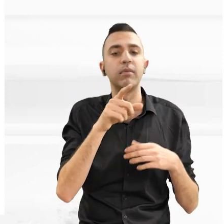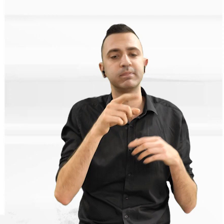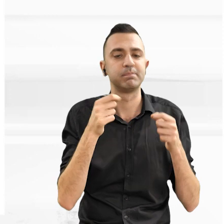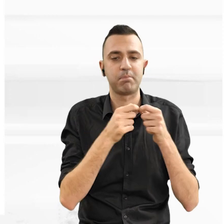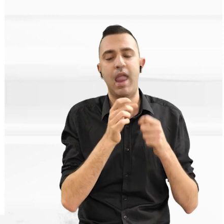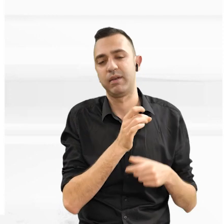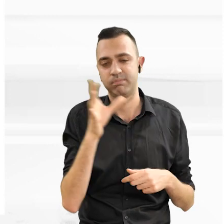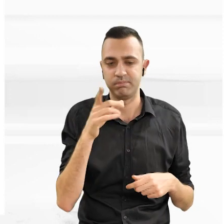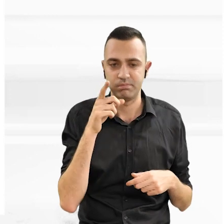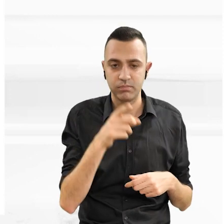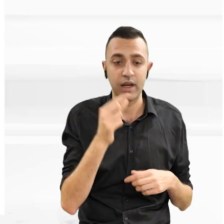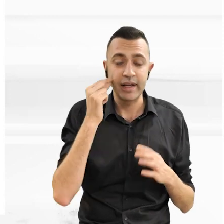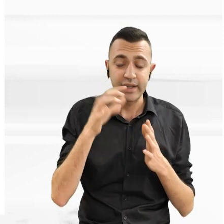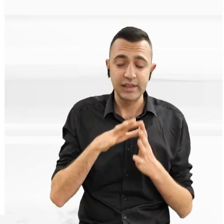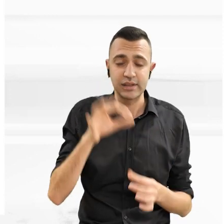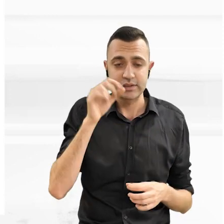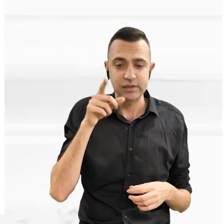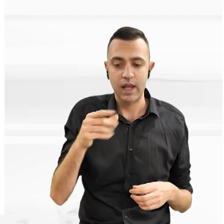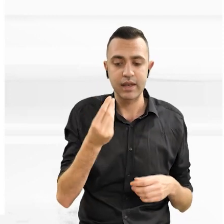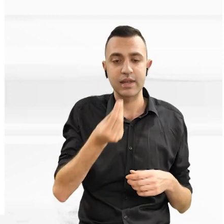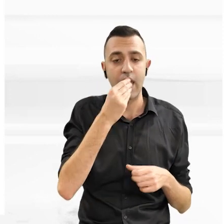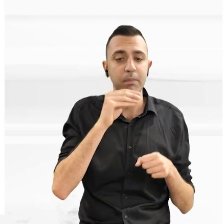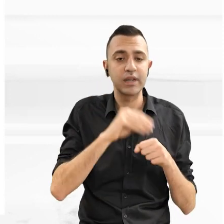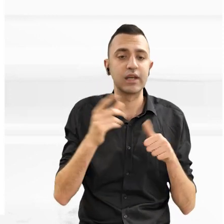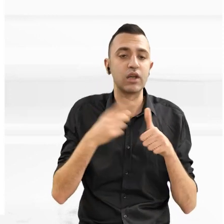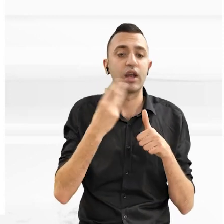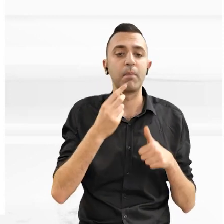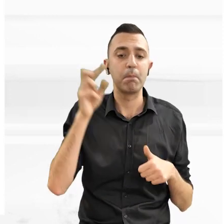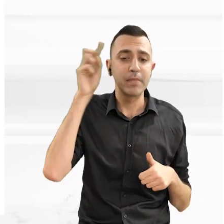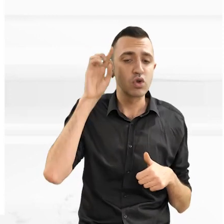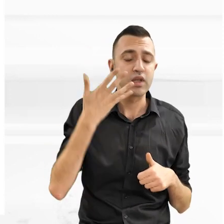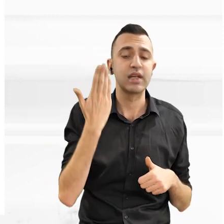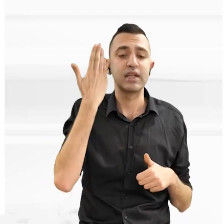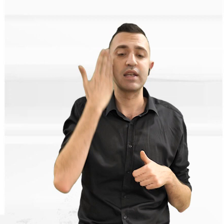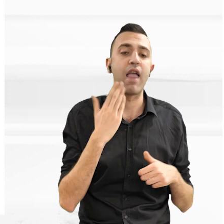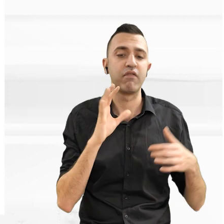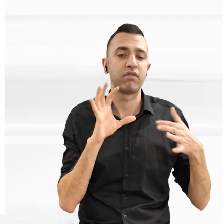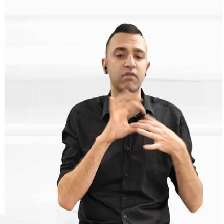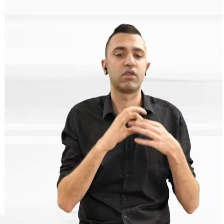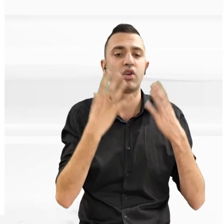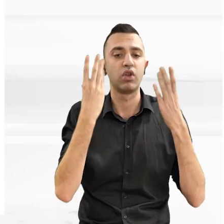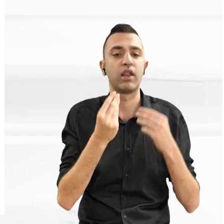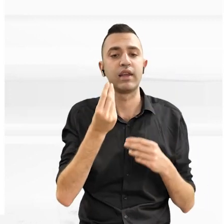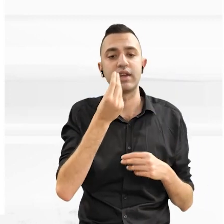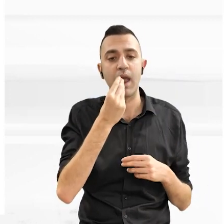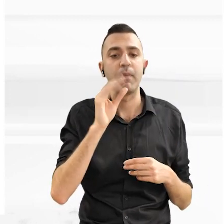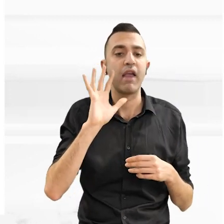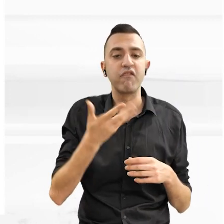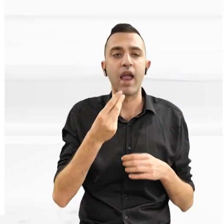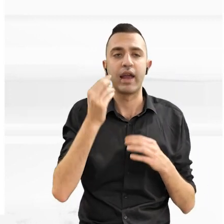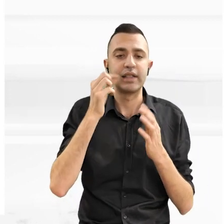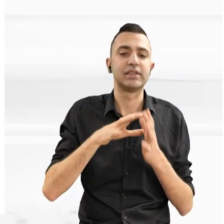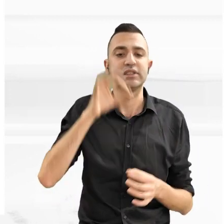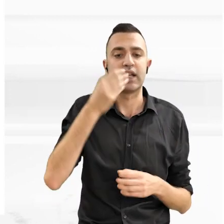diyelim İnsanoğlu Esasen beslenme kavramının psikolojik ve keyfi bir anlam yüklediği için yemek için yaşamayı amaçla Sada